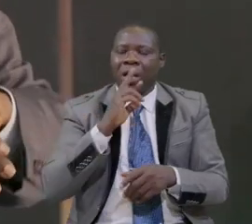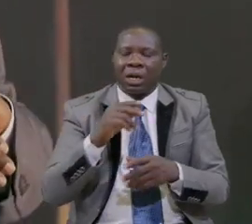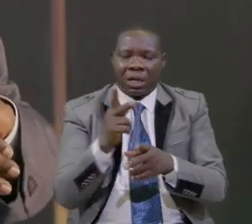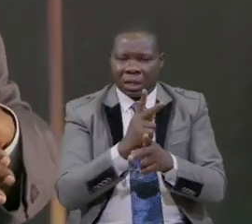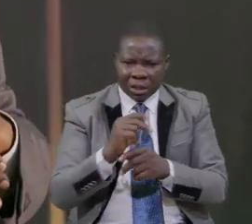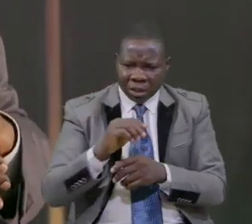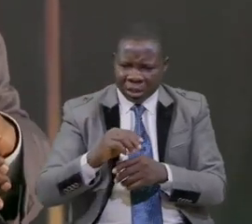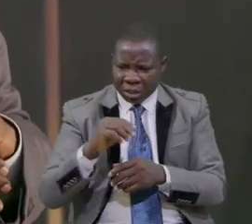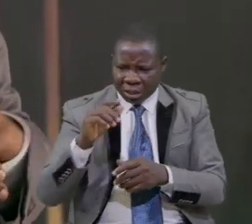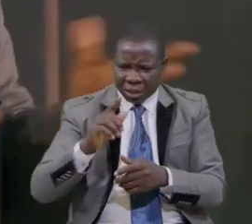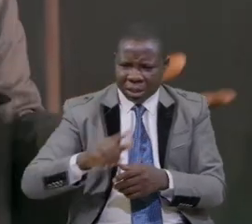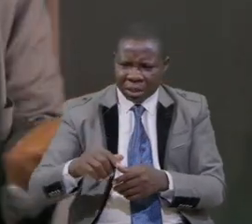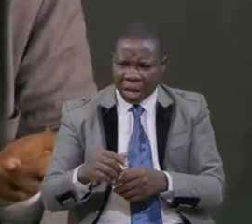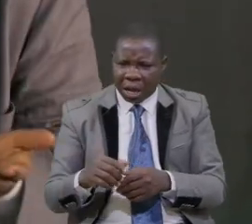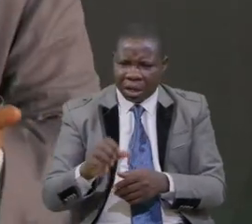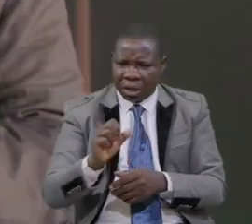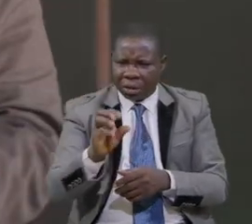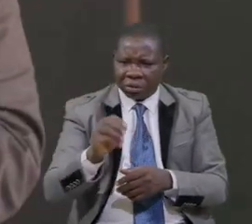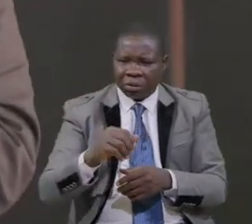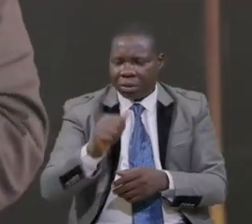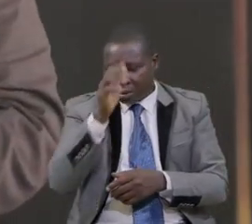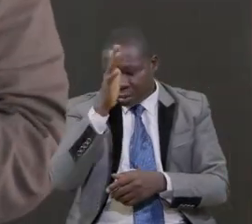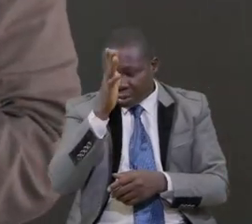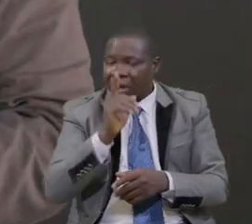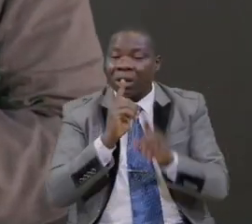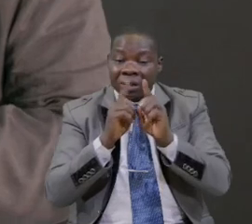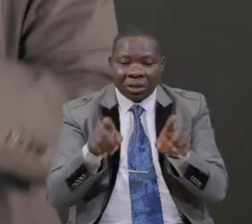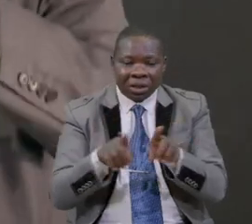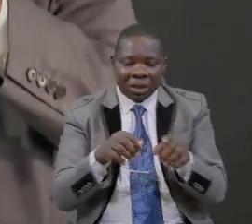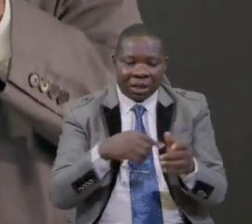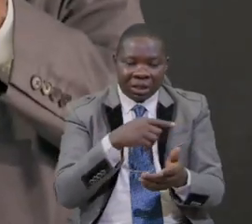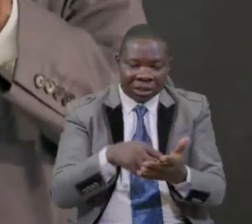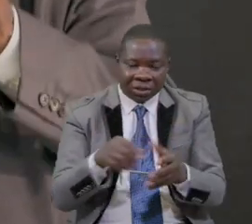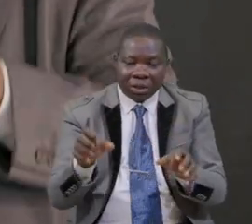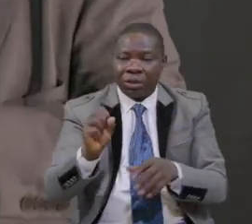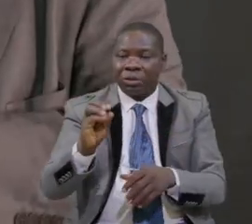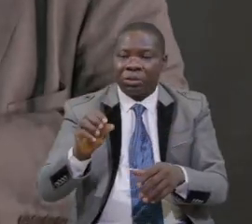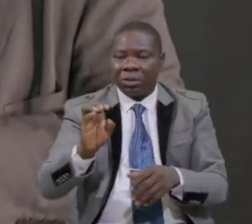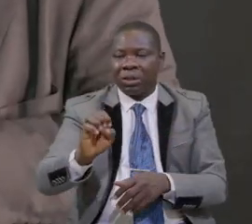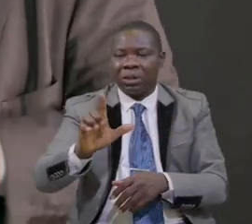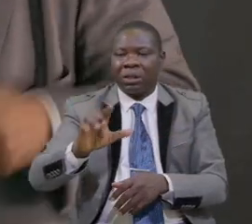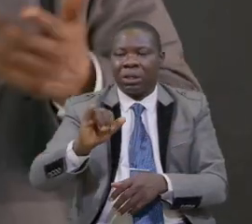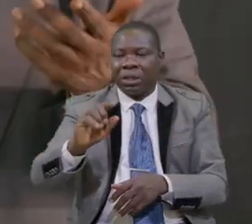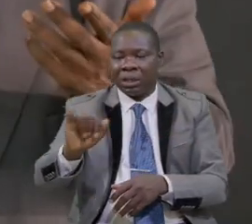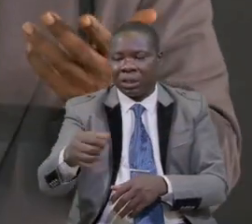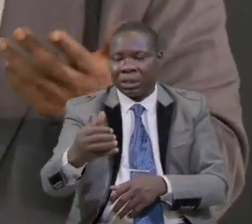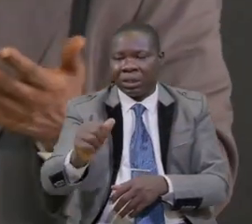mais donc papa parle comme ça. Donc Élie parle comme ça. Non, pas Élie.